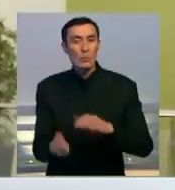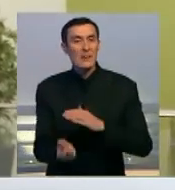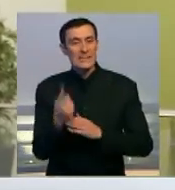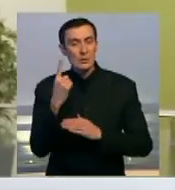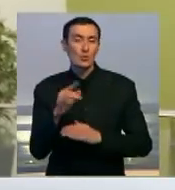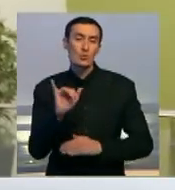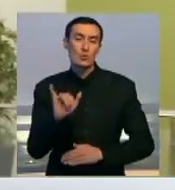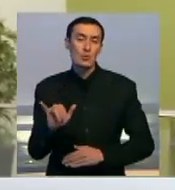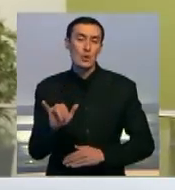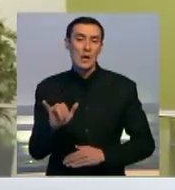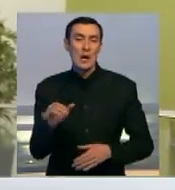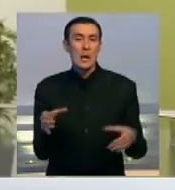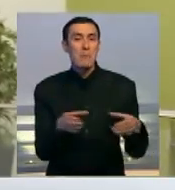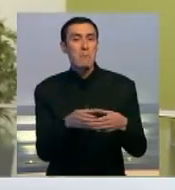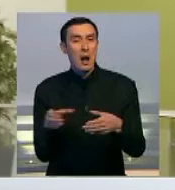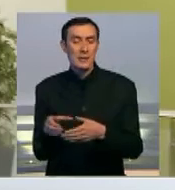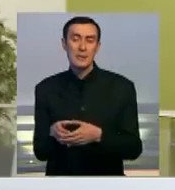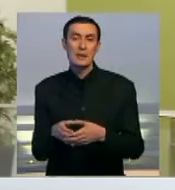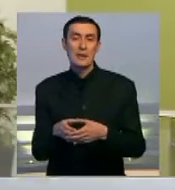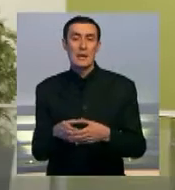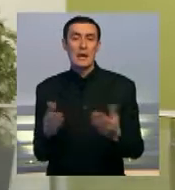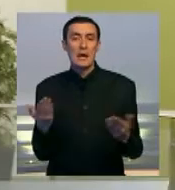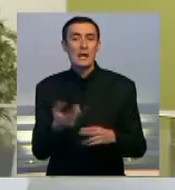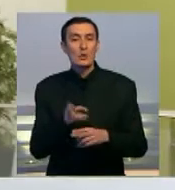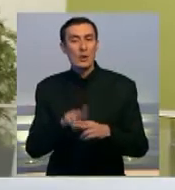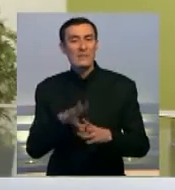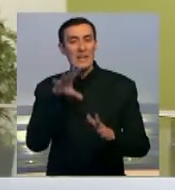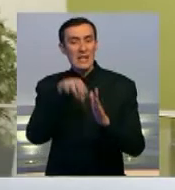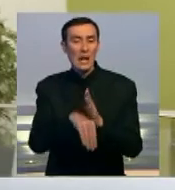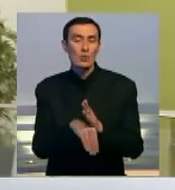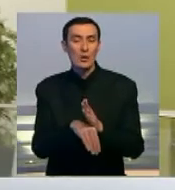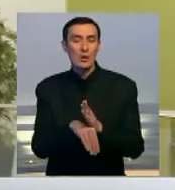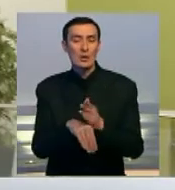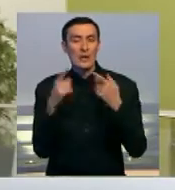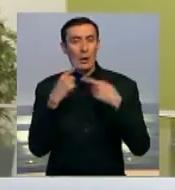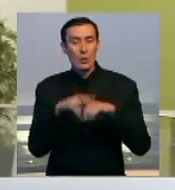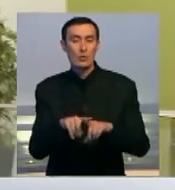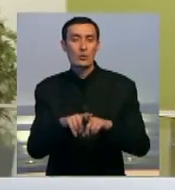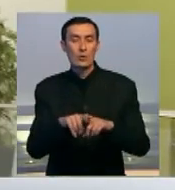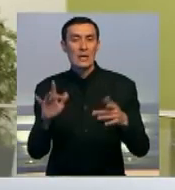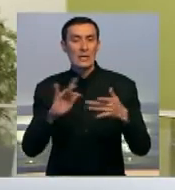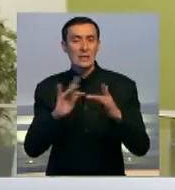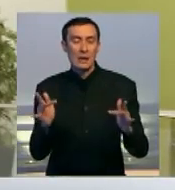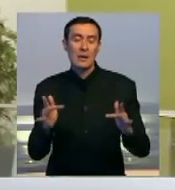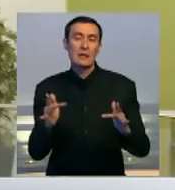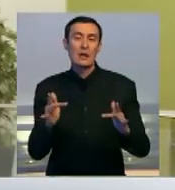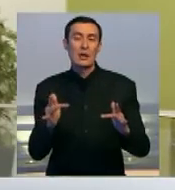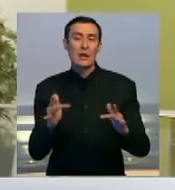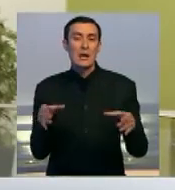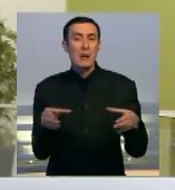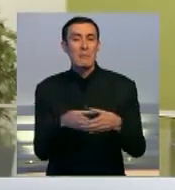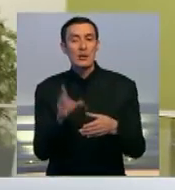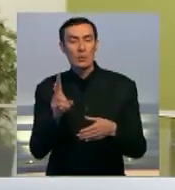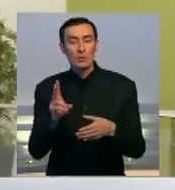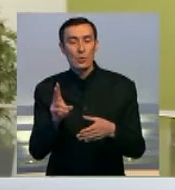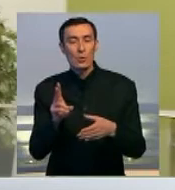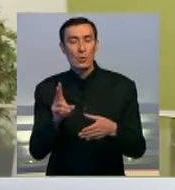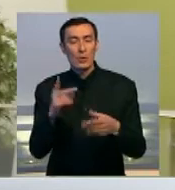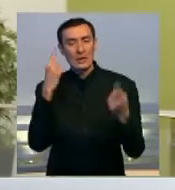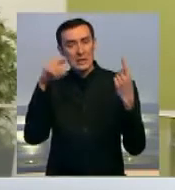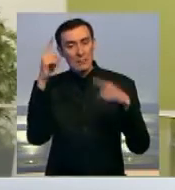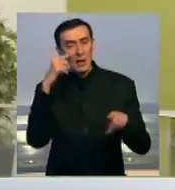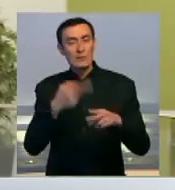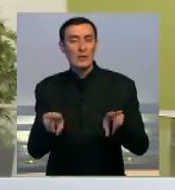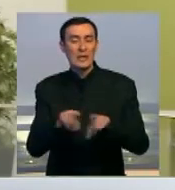у компаний, которые внедряют технологии Internet of Things. Компании, которые разрабатывают эти